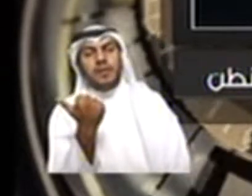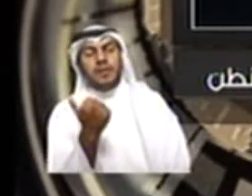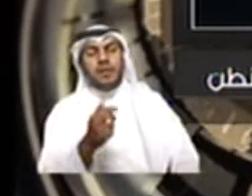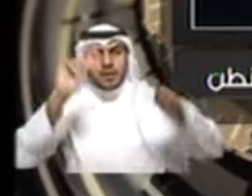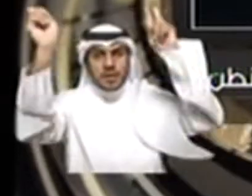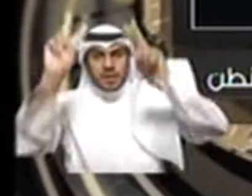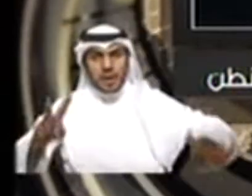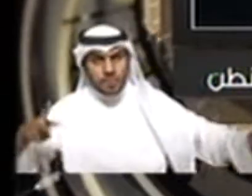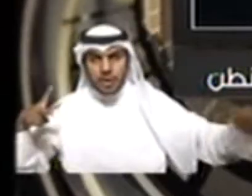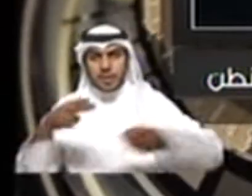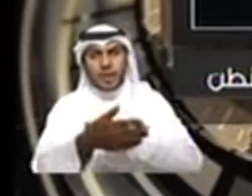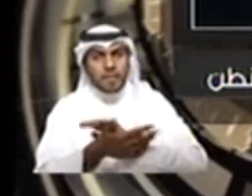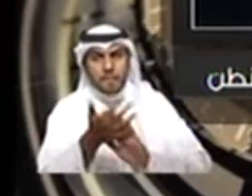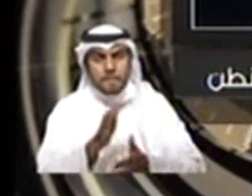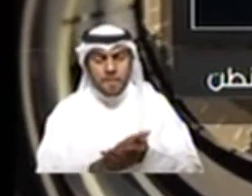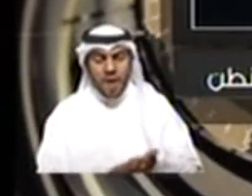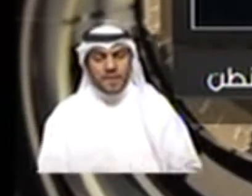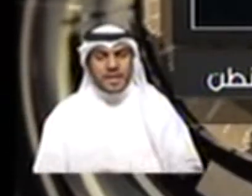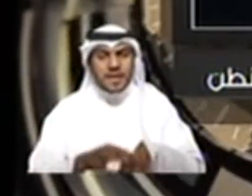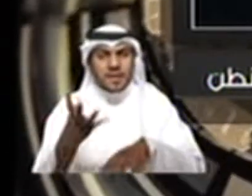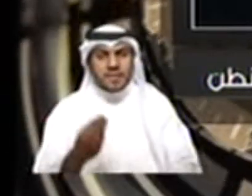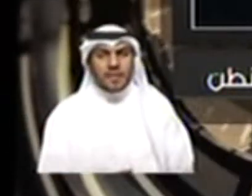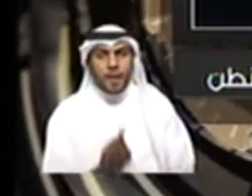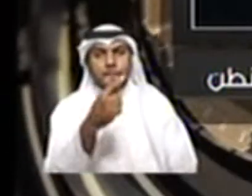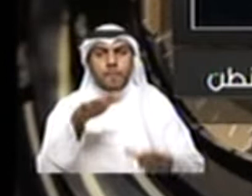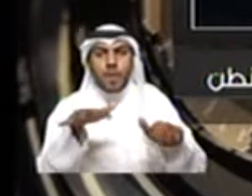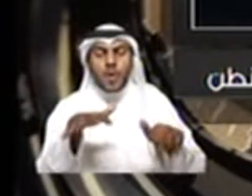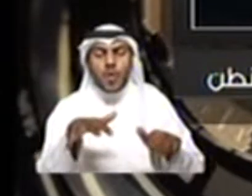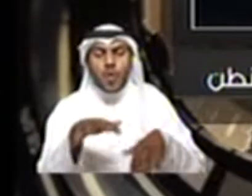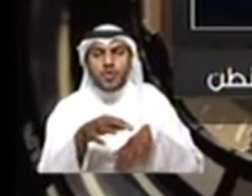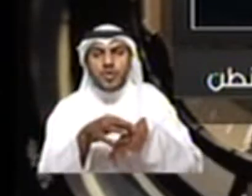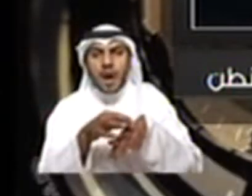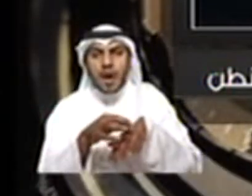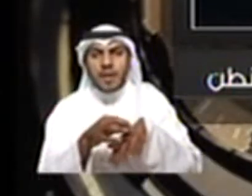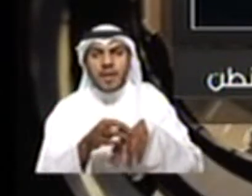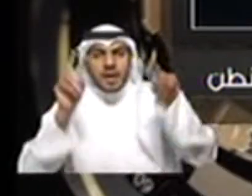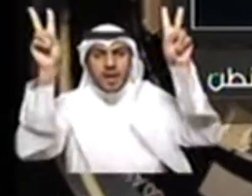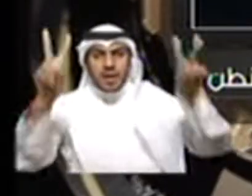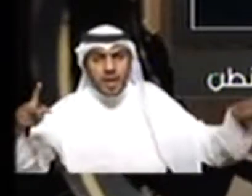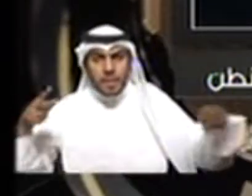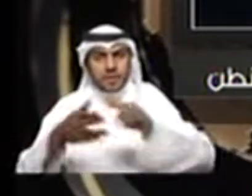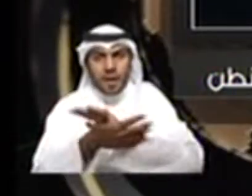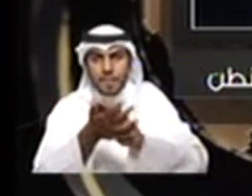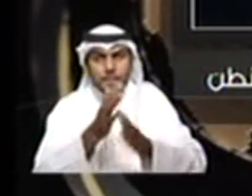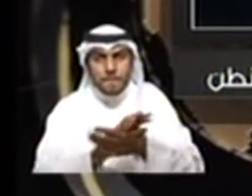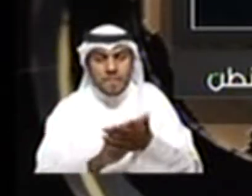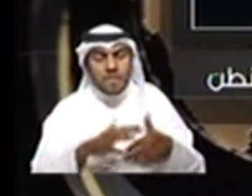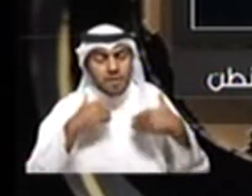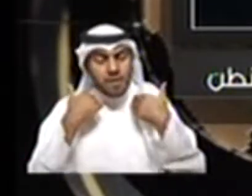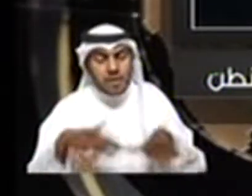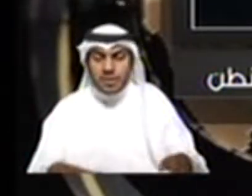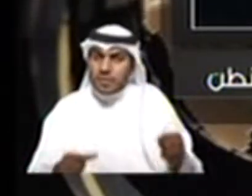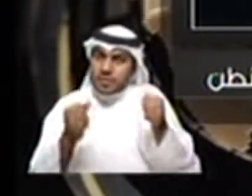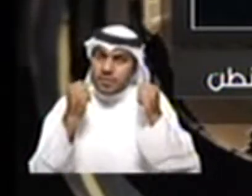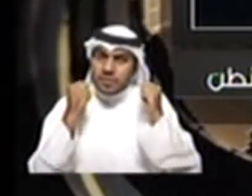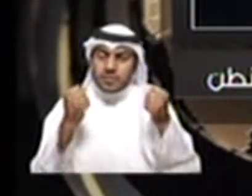حوالي 1 مليون شخص. انقطعت وسائل الاتصال تماما بهذه المناطق، وطبعا الخسائر بالدرجة الأولى انحصرت